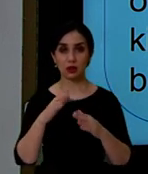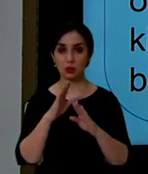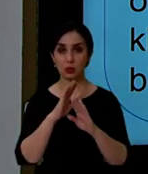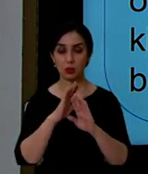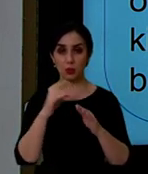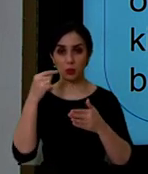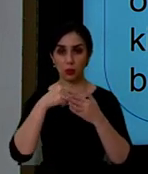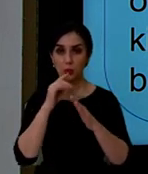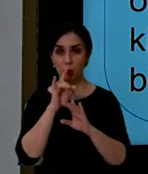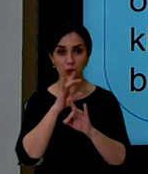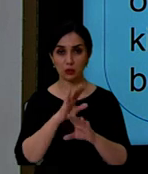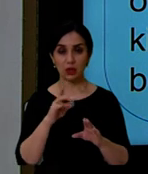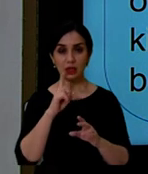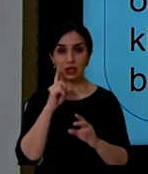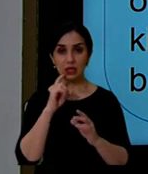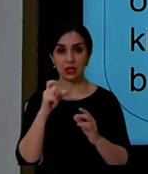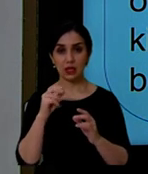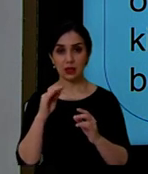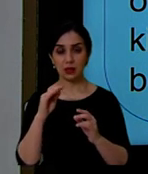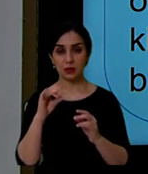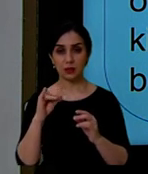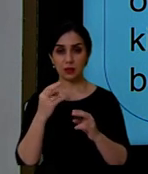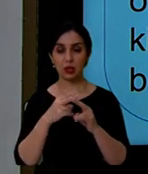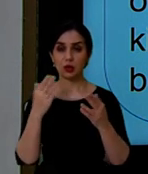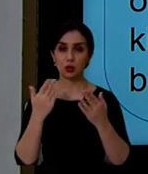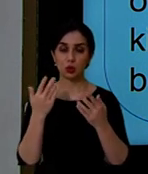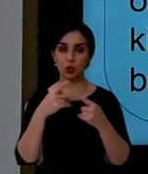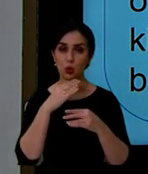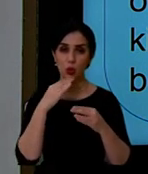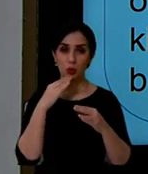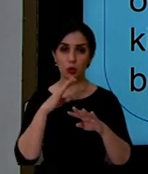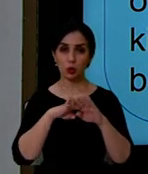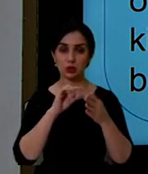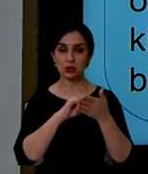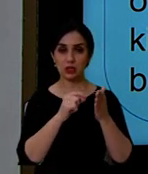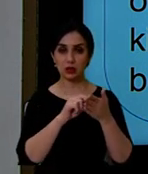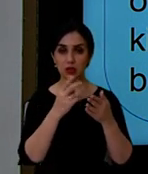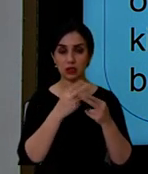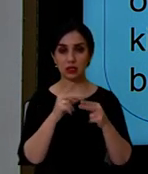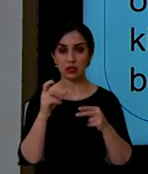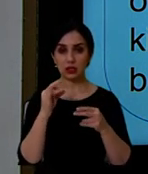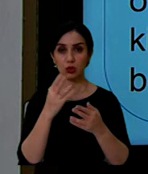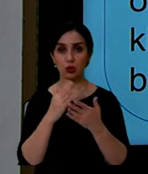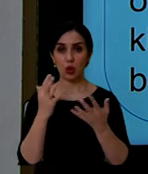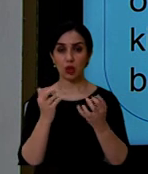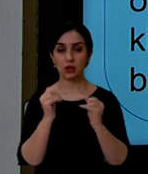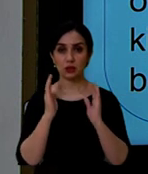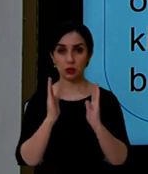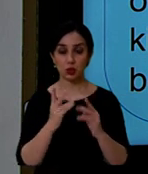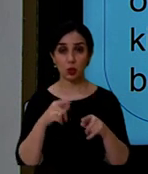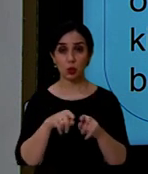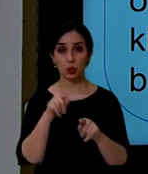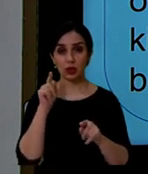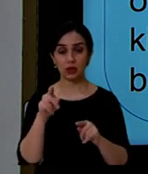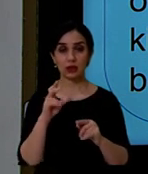Masalan, yashil evglena, tufelka yoki ko'p hujayralilardan gidralar tuzilishida oladigan bo'lsak,